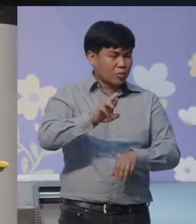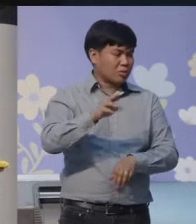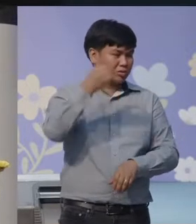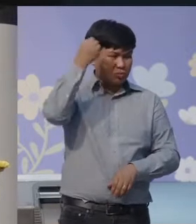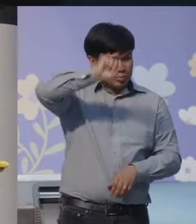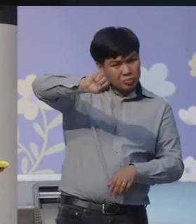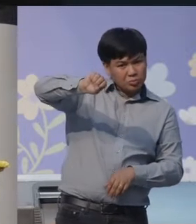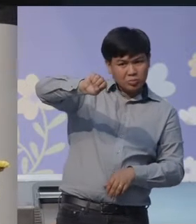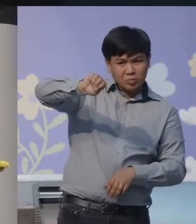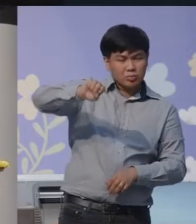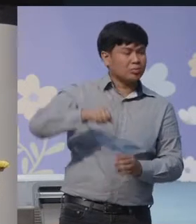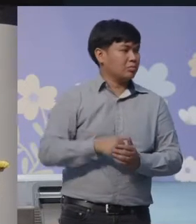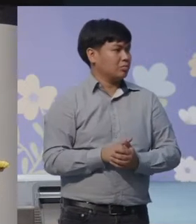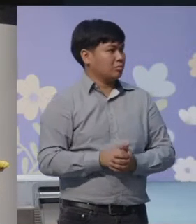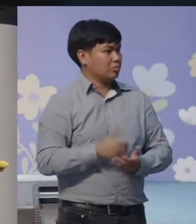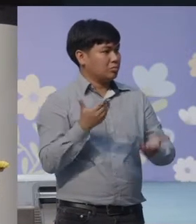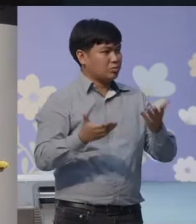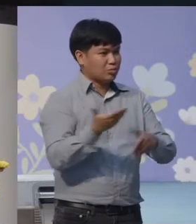Mayroon ba kayong